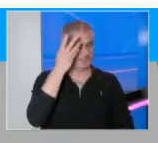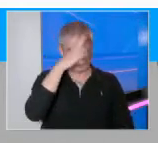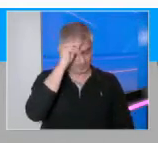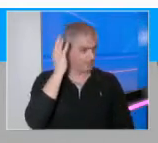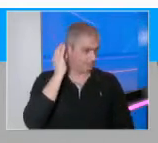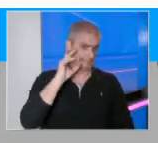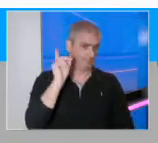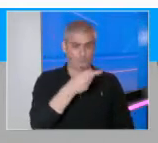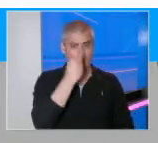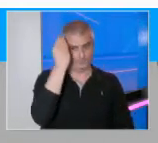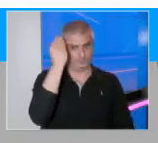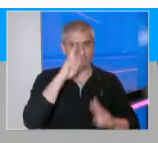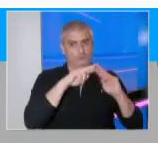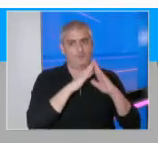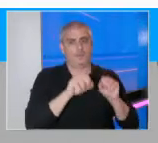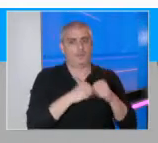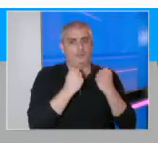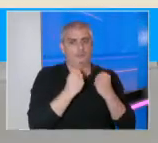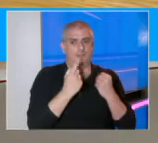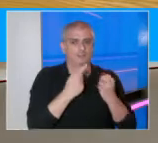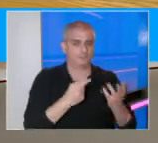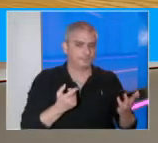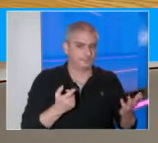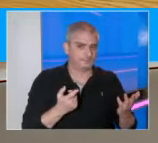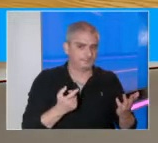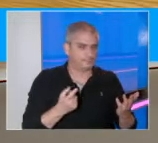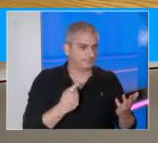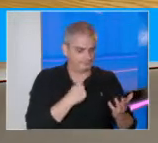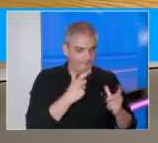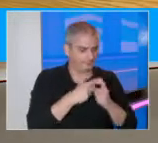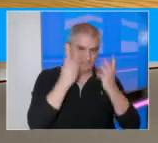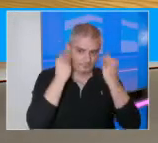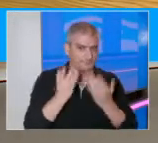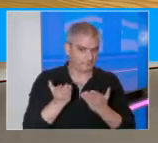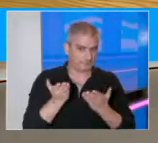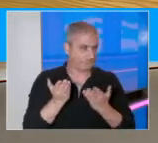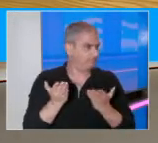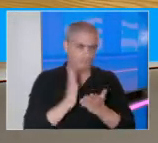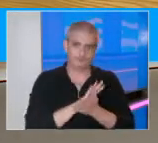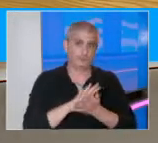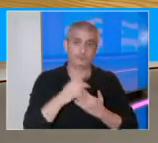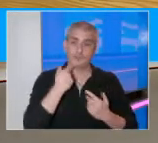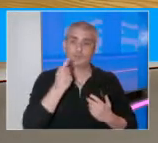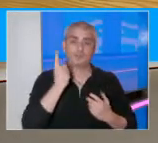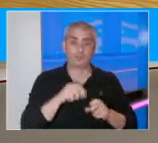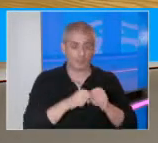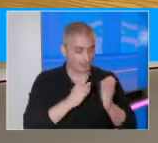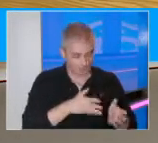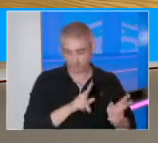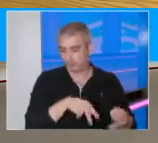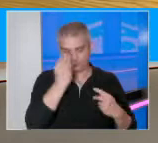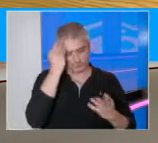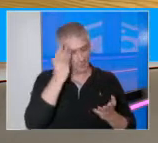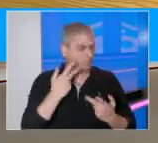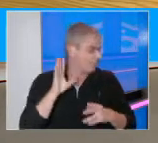נשארות בבית ויש נזק מאוד כבד, ונדמה שלמעשה המגזר החרדי פשוט אומר, יש נזק, חוזרים